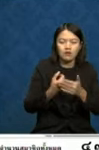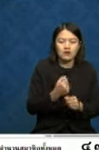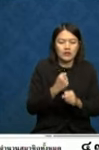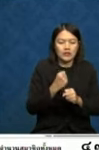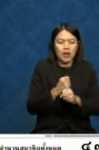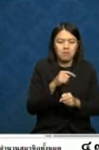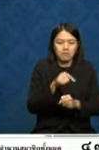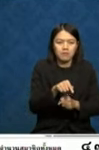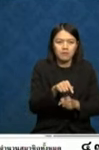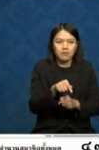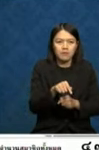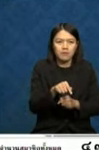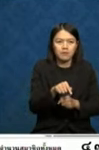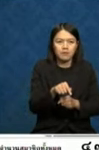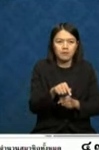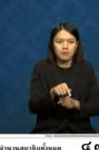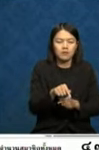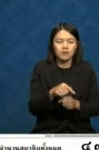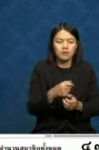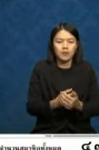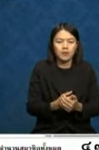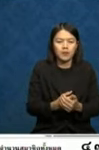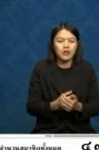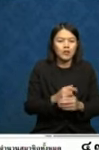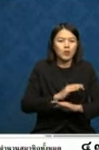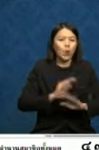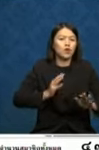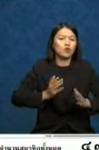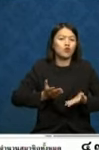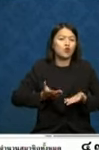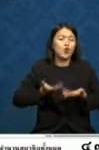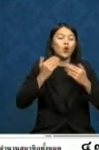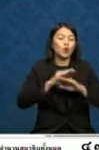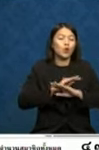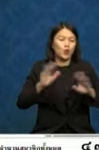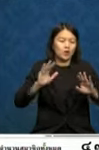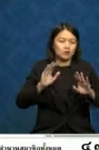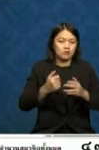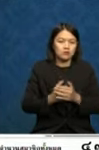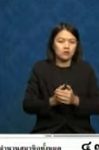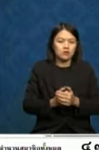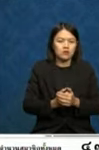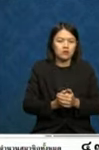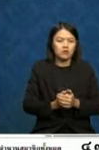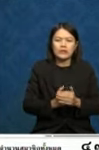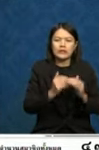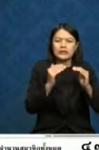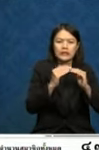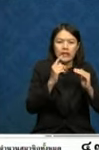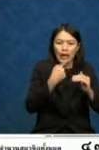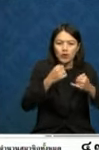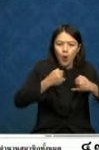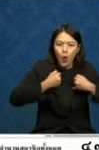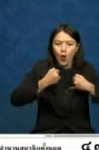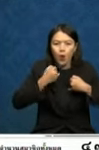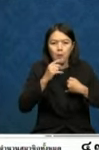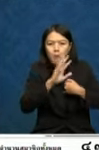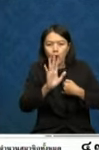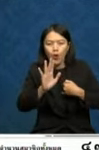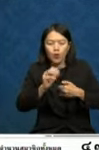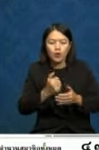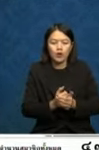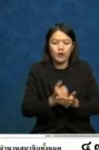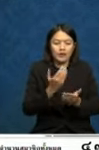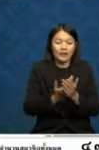ที่จะถอนสภาพหรือเป็นเรื่องของการที่จะไปพิสูจน์สิทธิ์กันแล้วแต่ว่าการตั้งงบประม